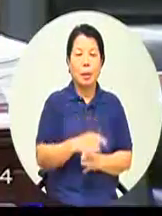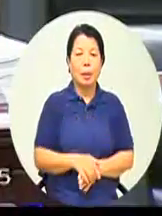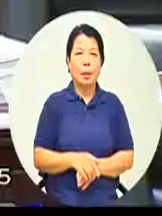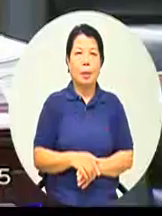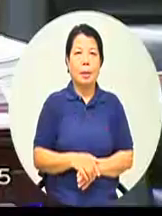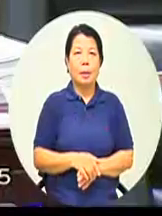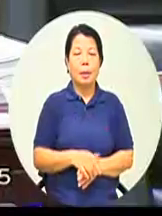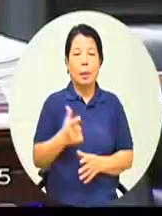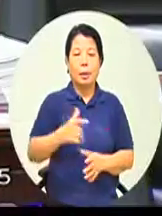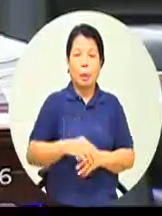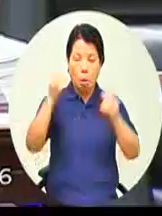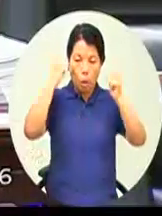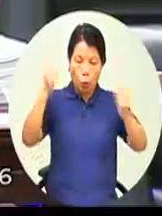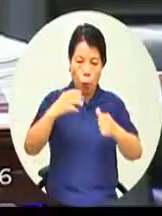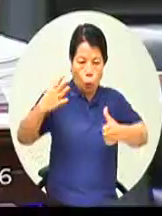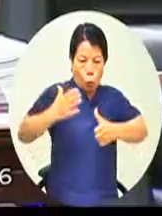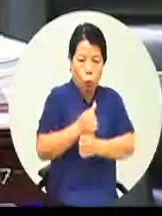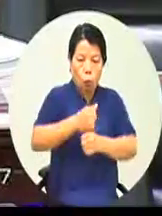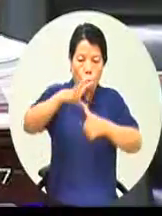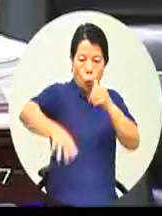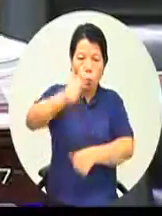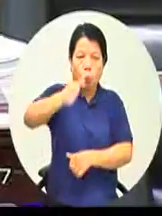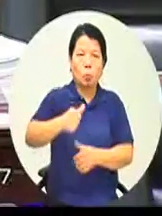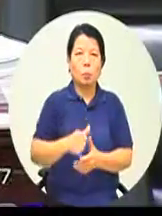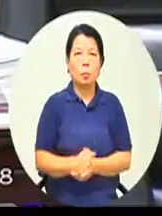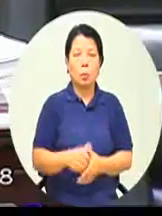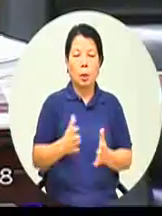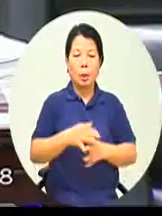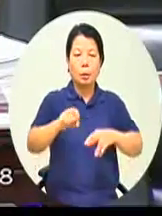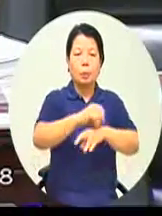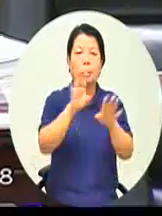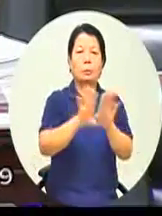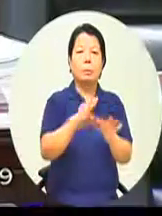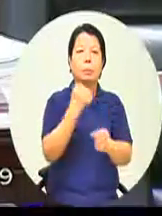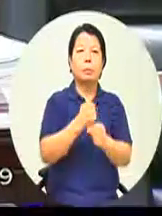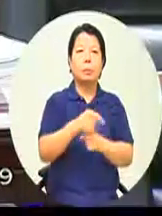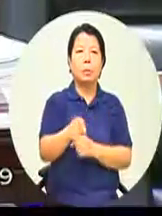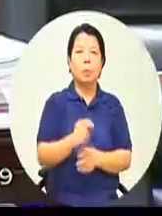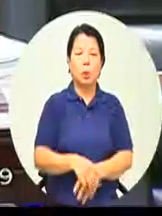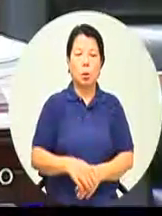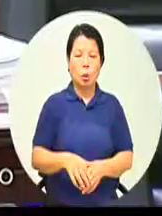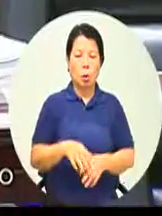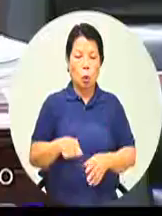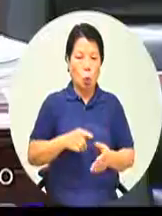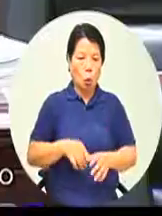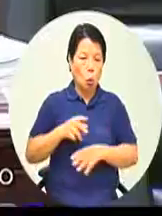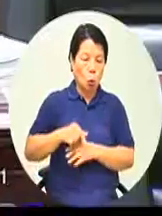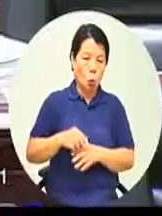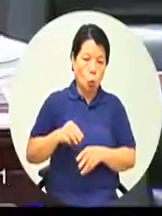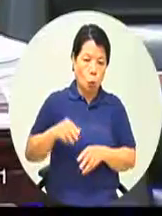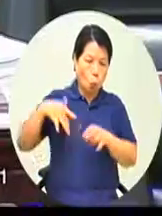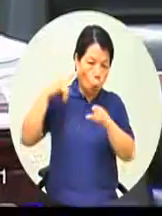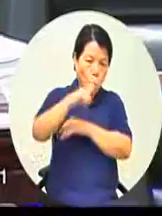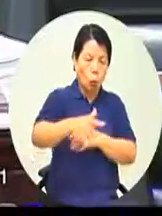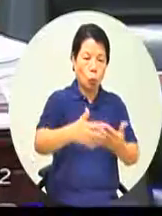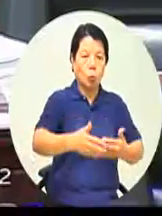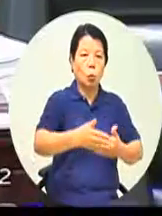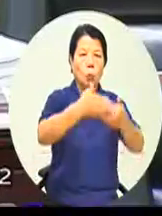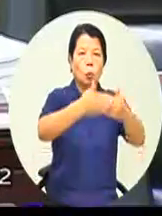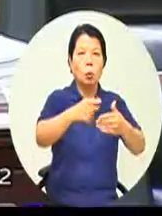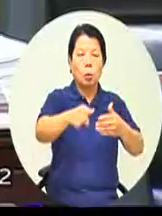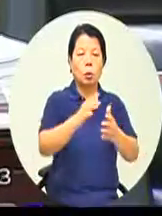呢？咱拄啊有一个，我金门干事呢，金门出去去甲大陆，因就讲对陆办事